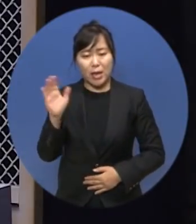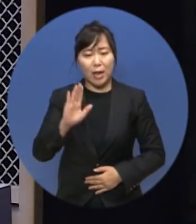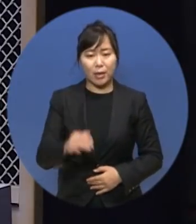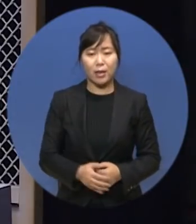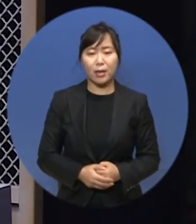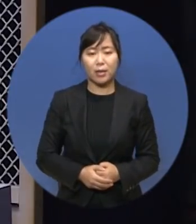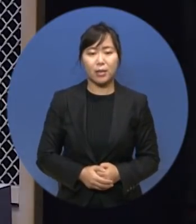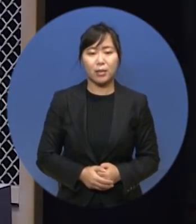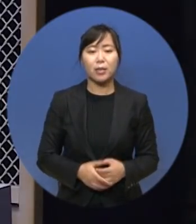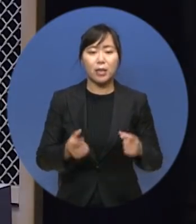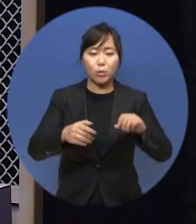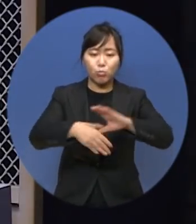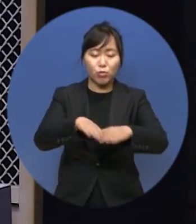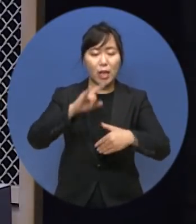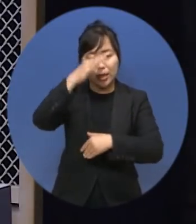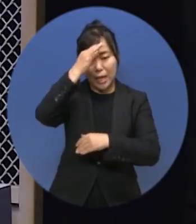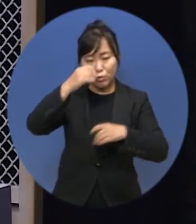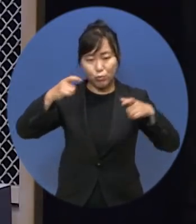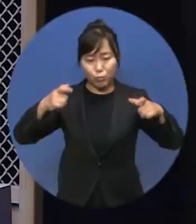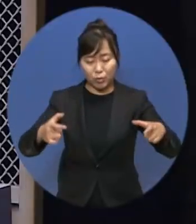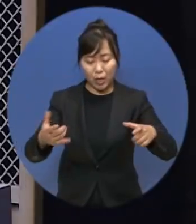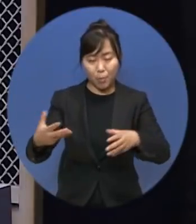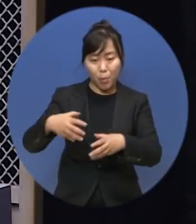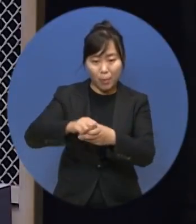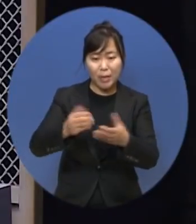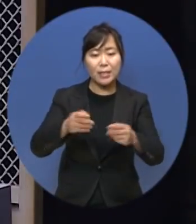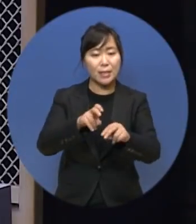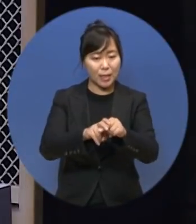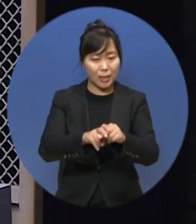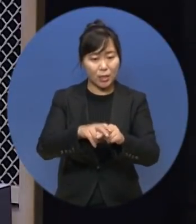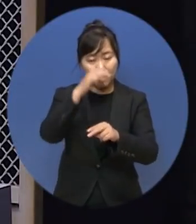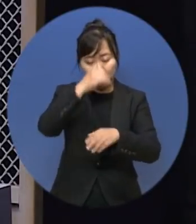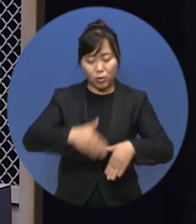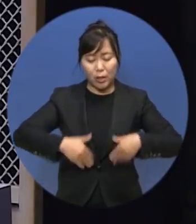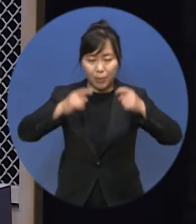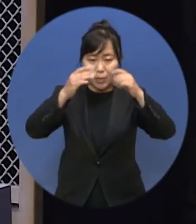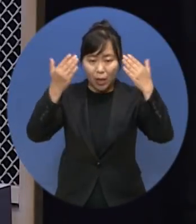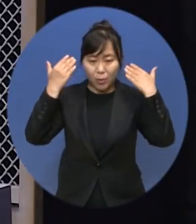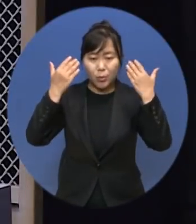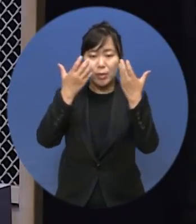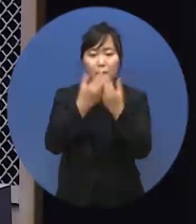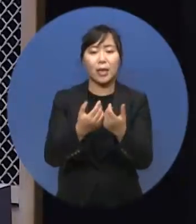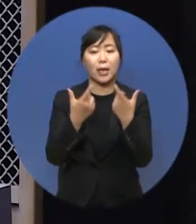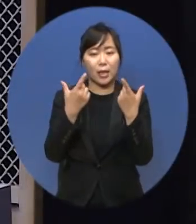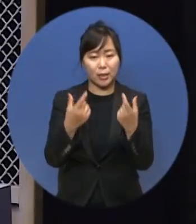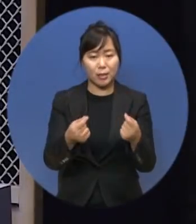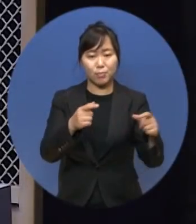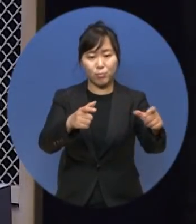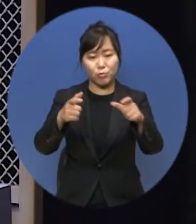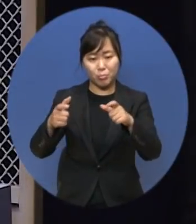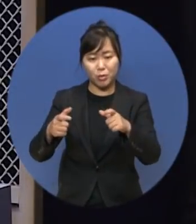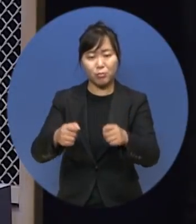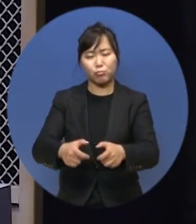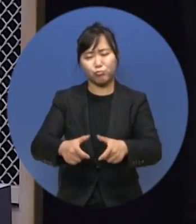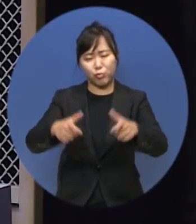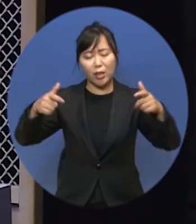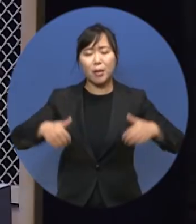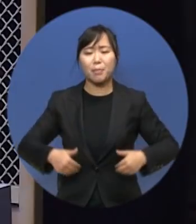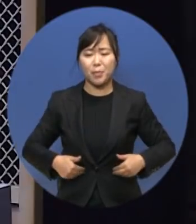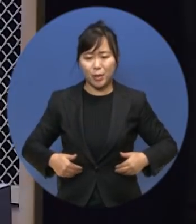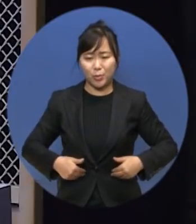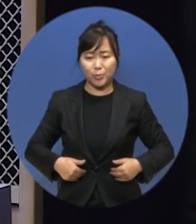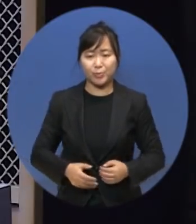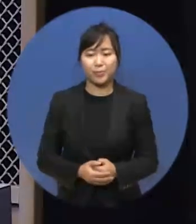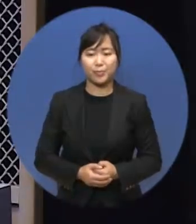아니라 이런 문화예술 분야를 접목한 그런 일자리, 충남대 병원 사례와 같은 그러한 부분들을 많이 확산해야 될 필요가 있을